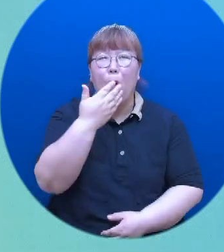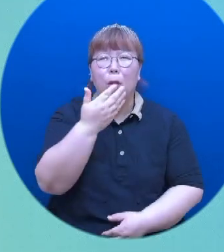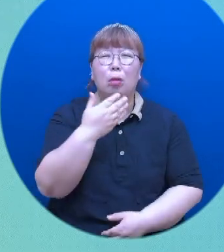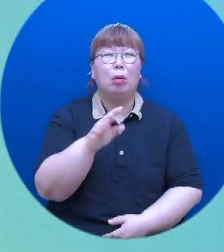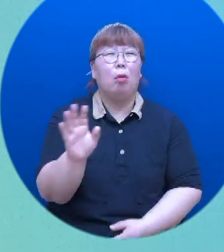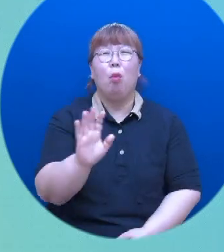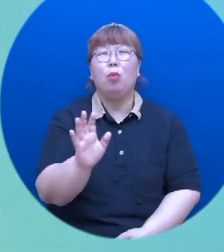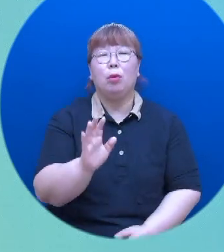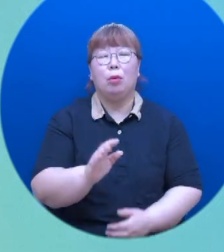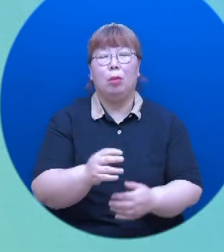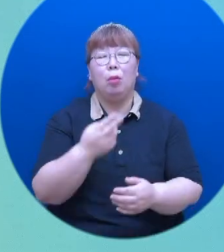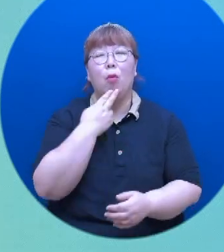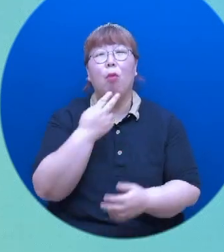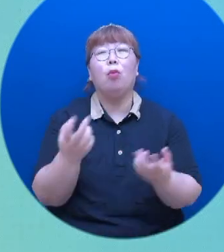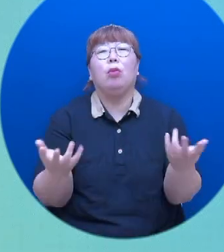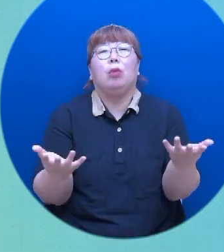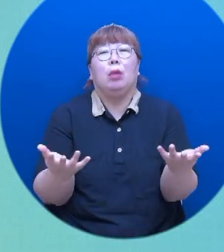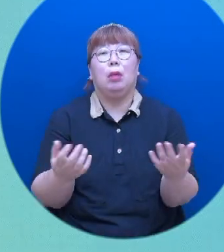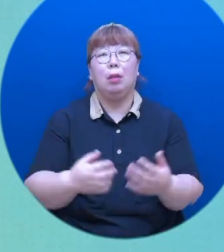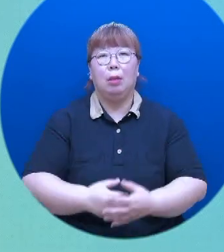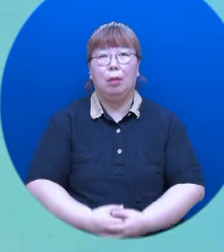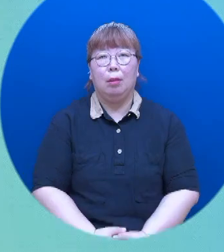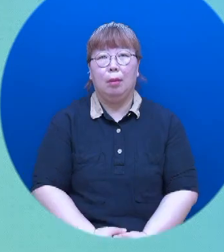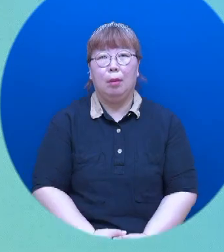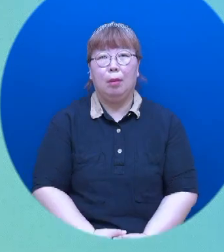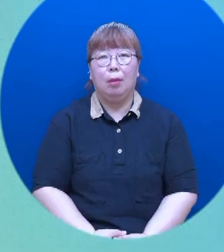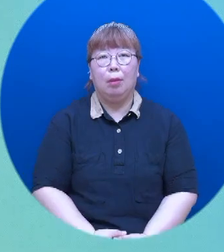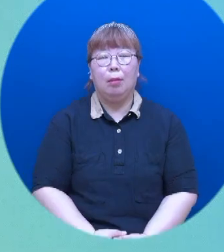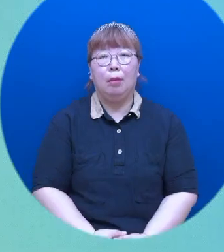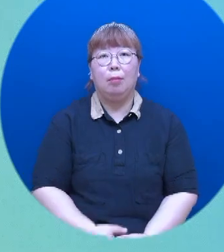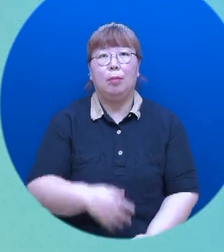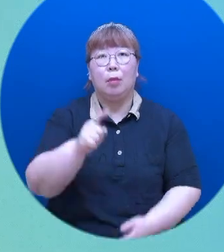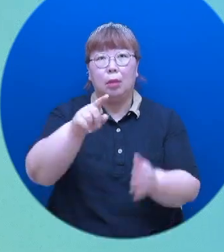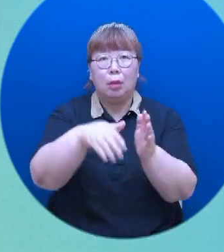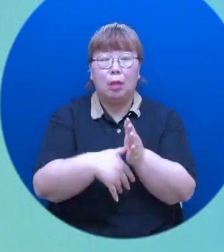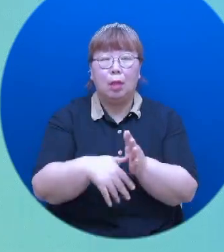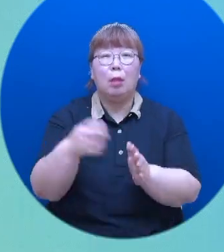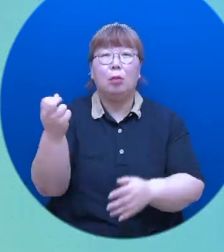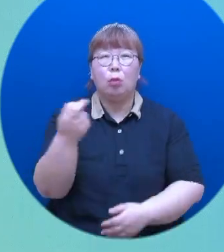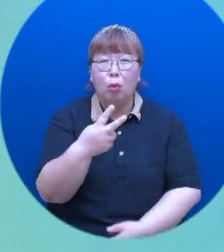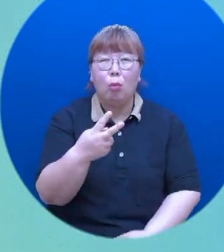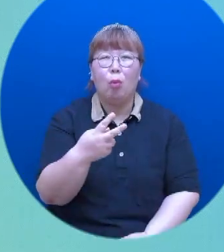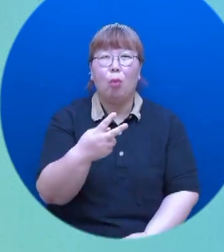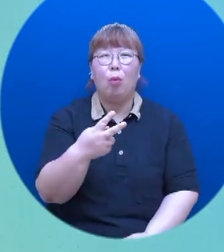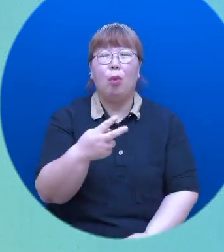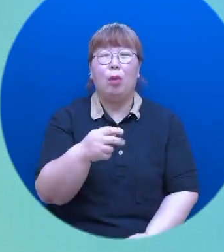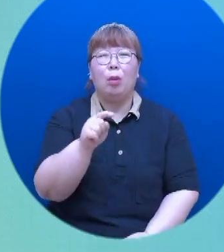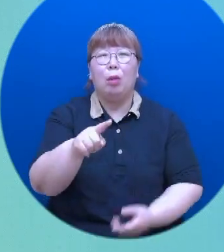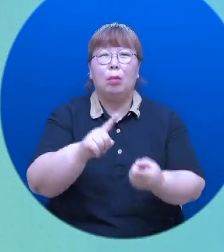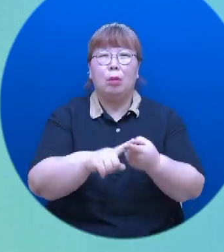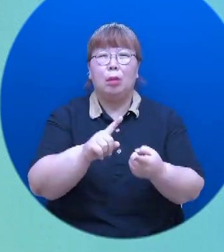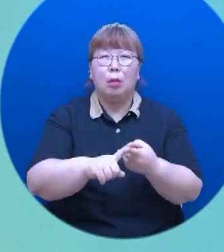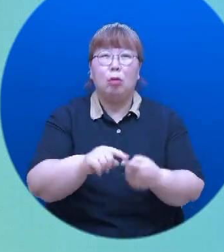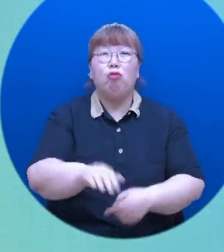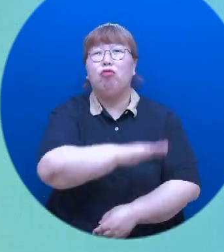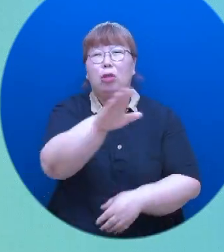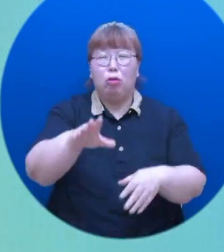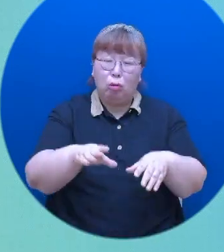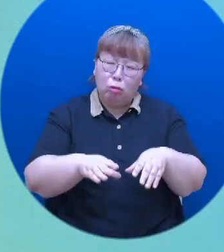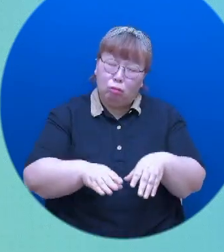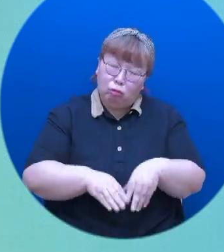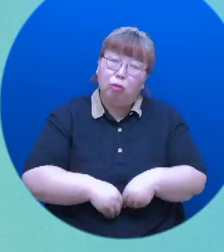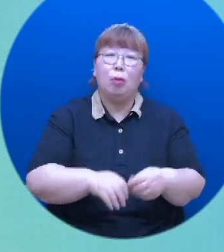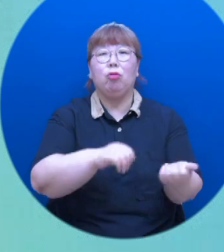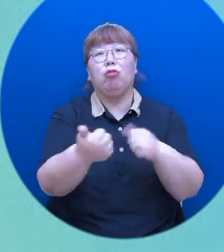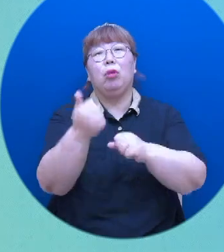문제를 만나게 되죠. 여러분, 그러자 그들은 또다시 여기에 우리를 굶어 죽이느냐고